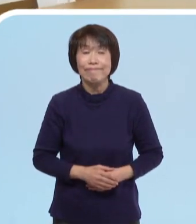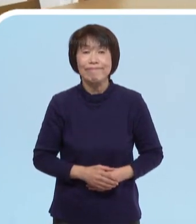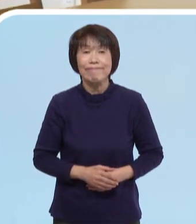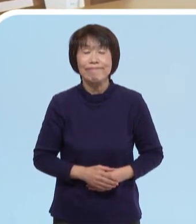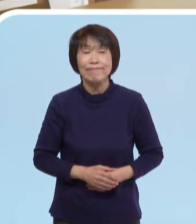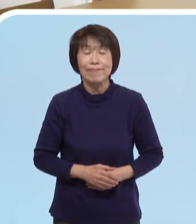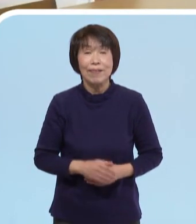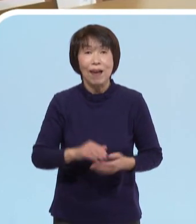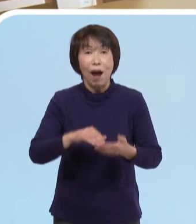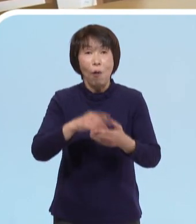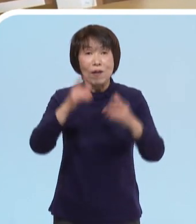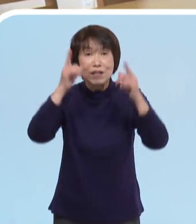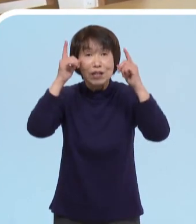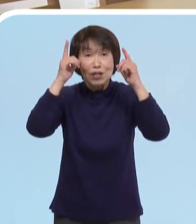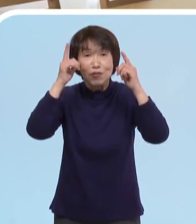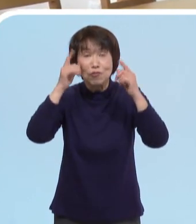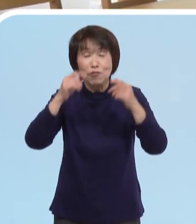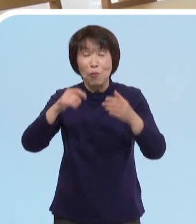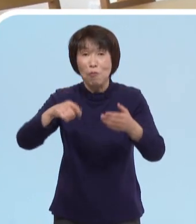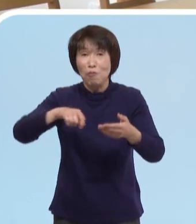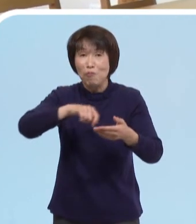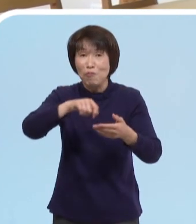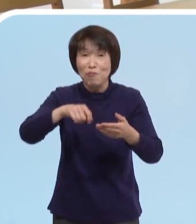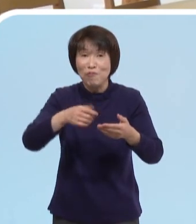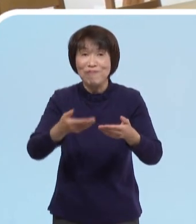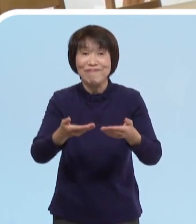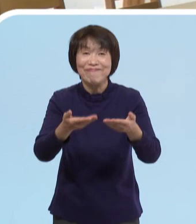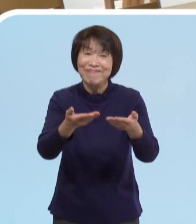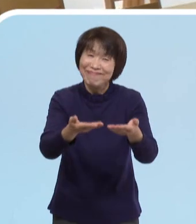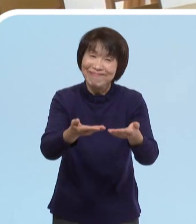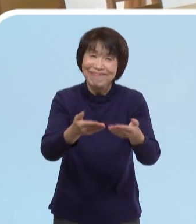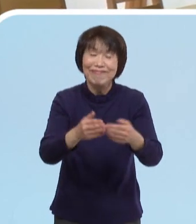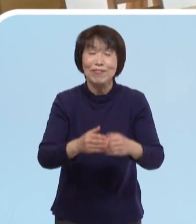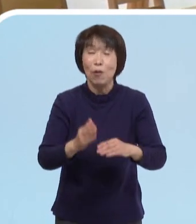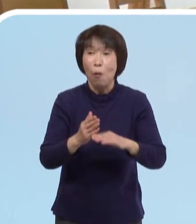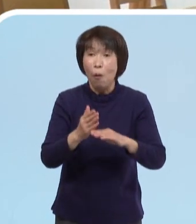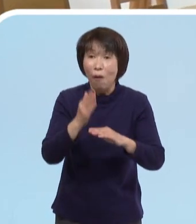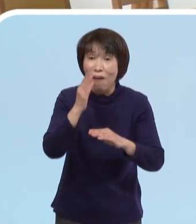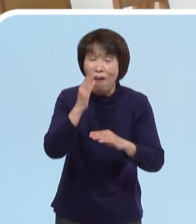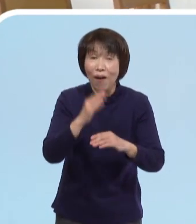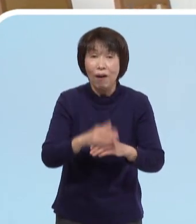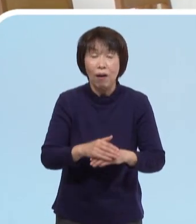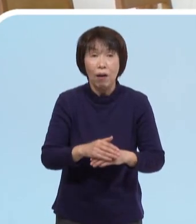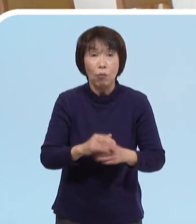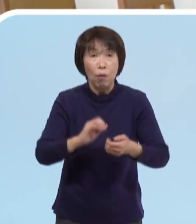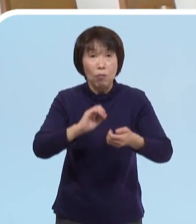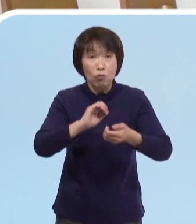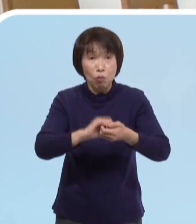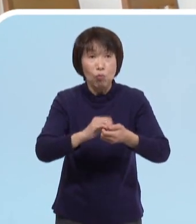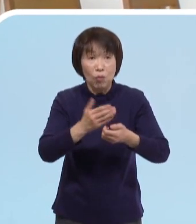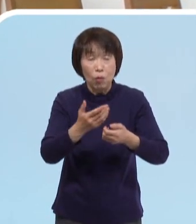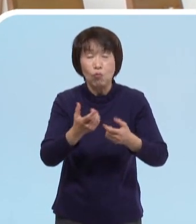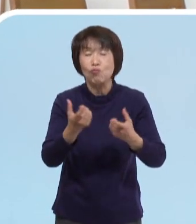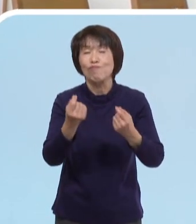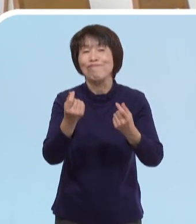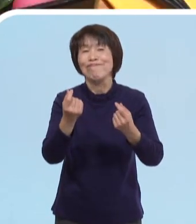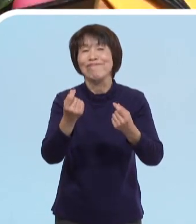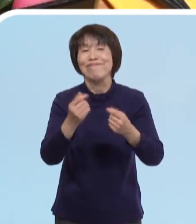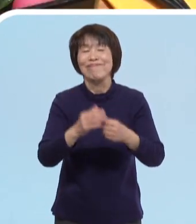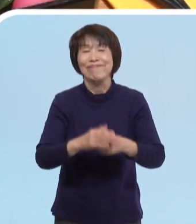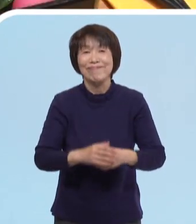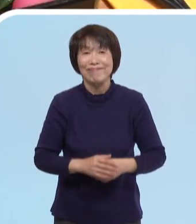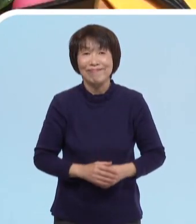お待たせいたしました。淡路牛のサーロインのバルサミコソースになっております。 いや、ありがとうございます。これも全部セットになってるんですか？ そうなん